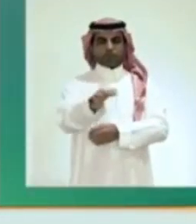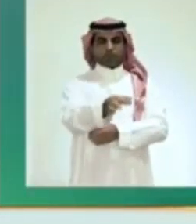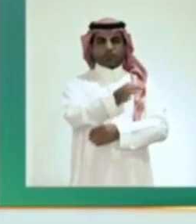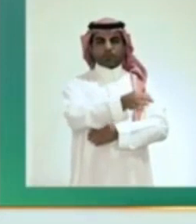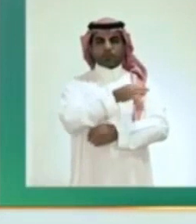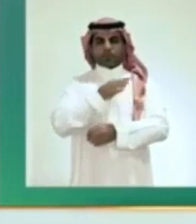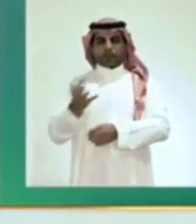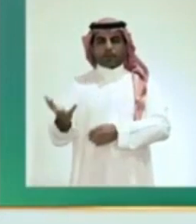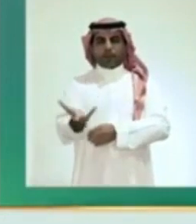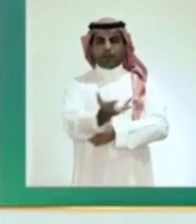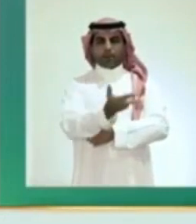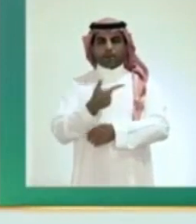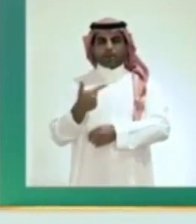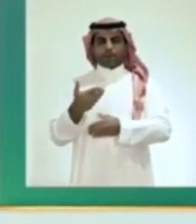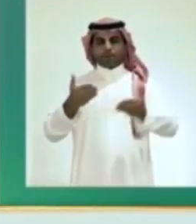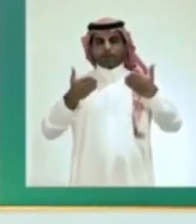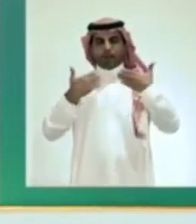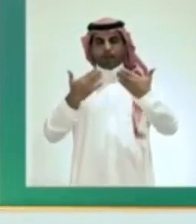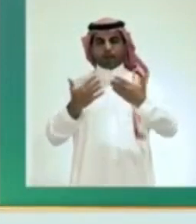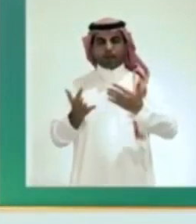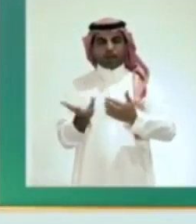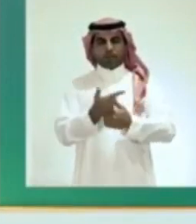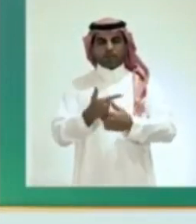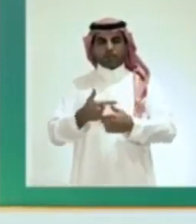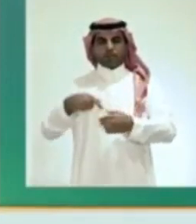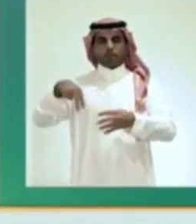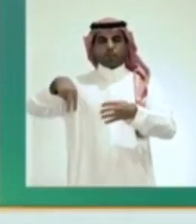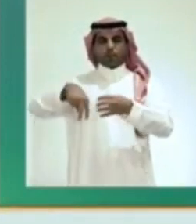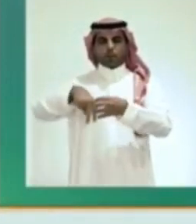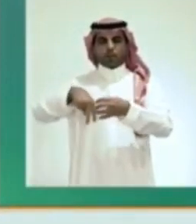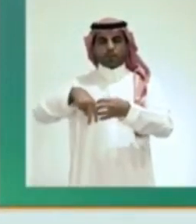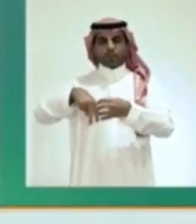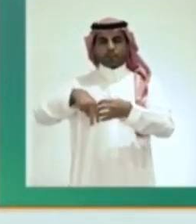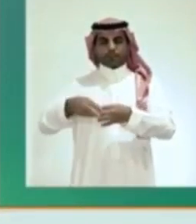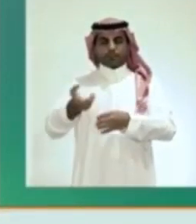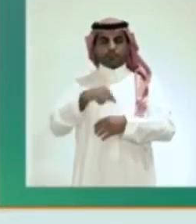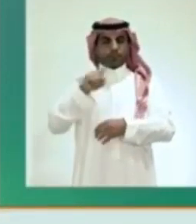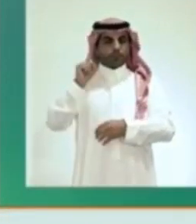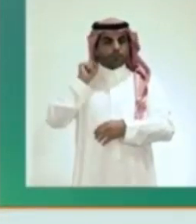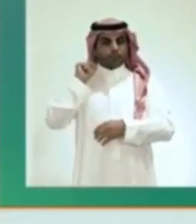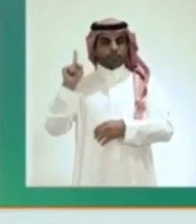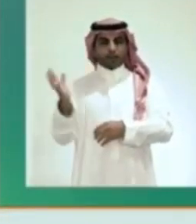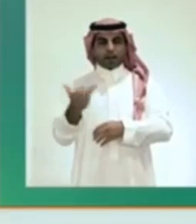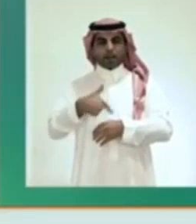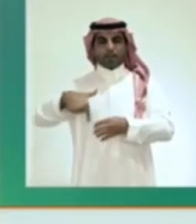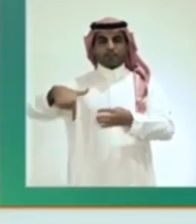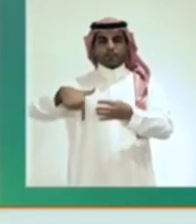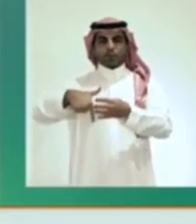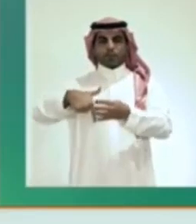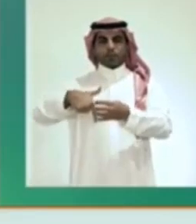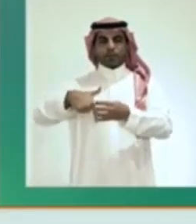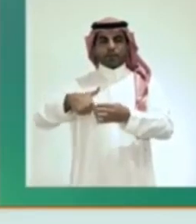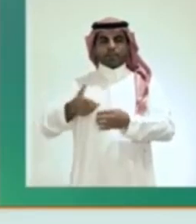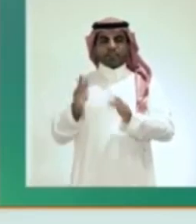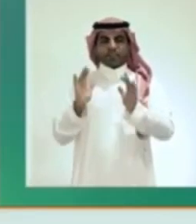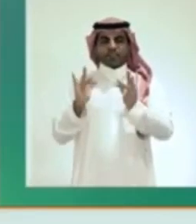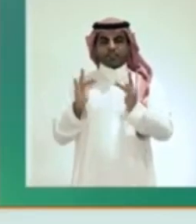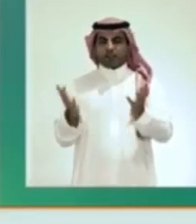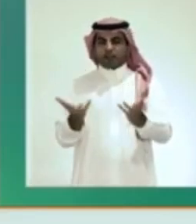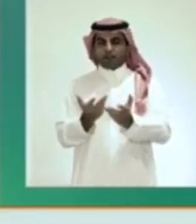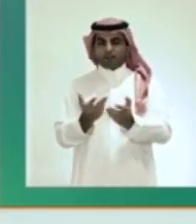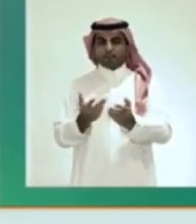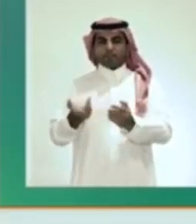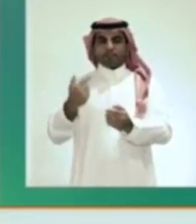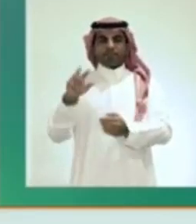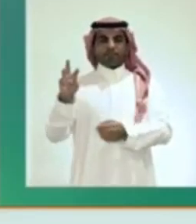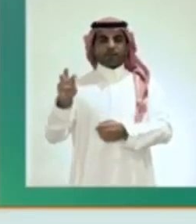في مجموعة من المدن: في مكة المكرمة 48 حالة، في المدينة 46 حالة، وفي جدة